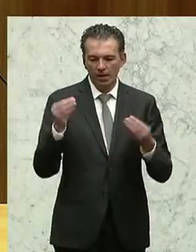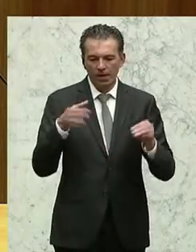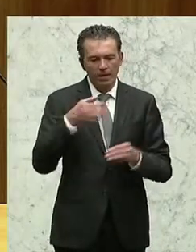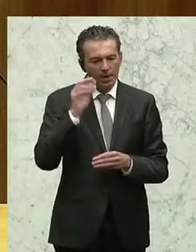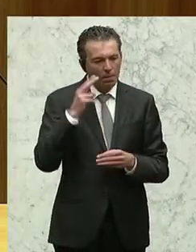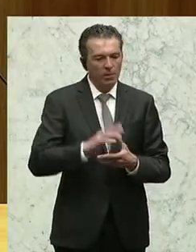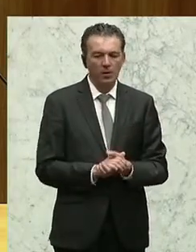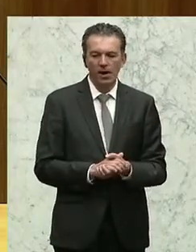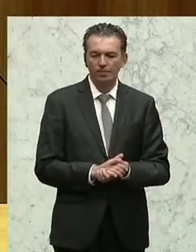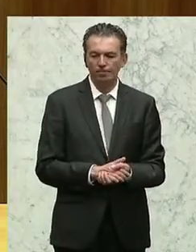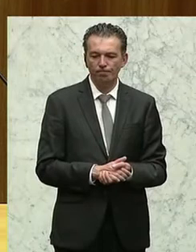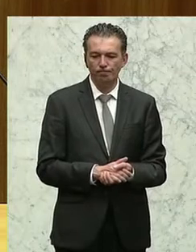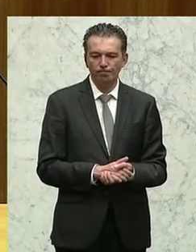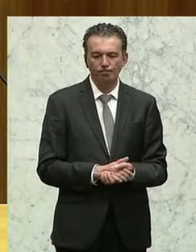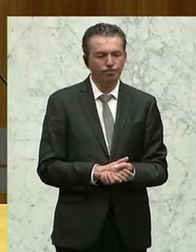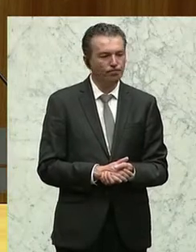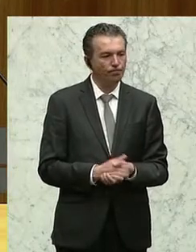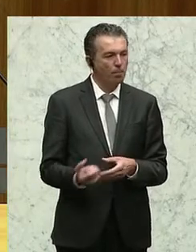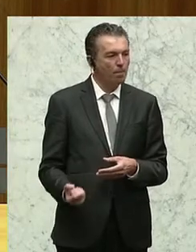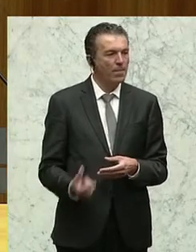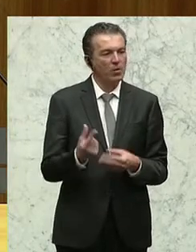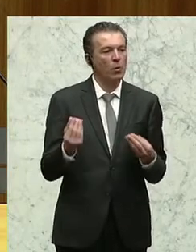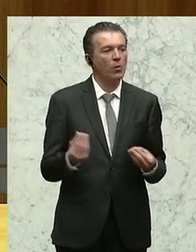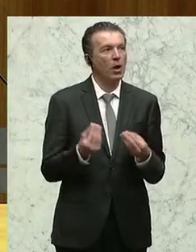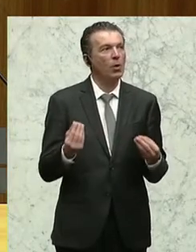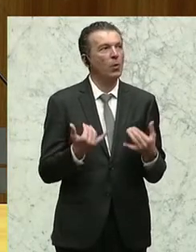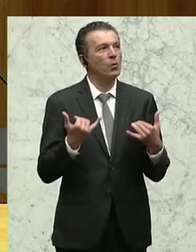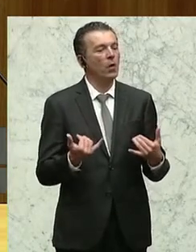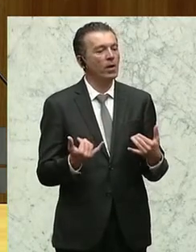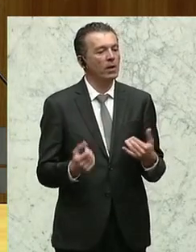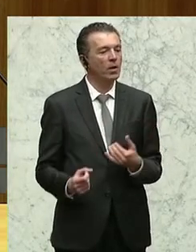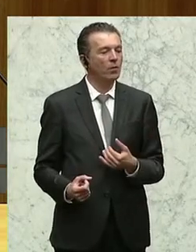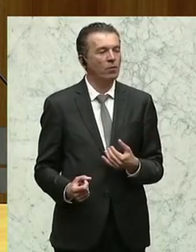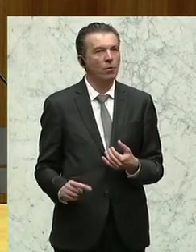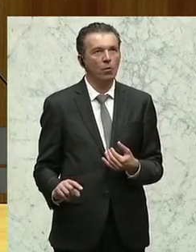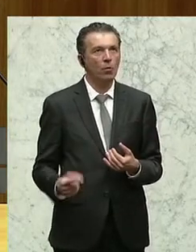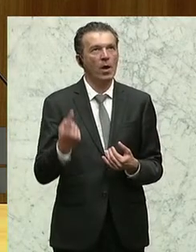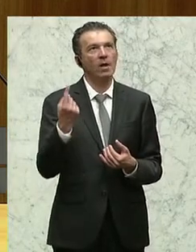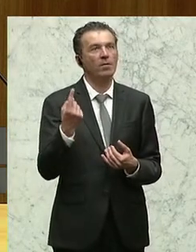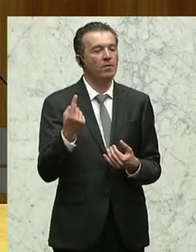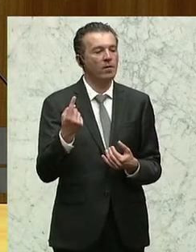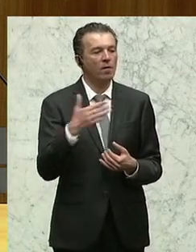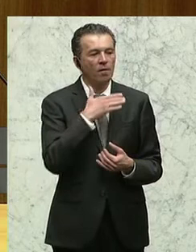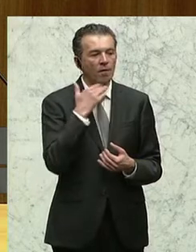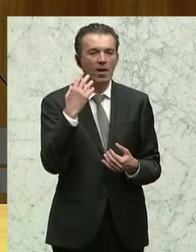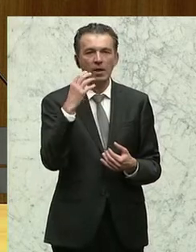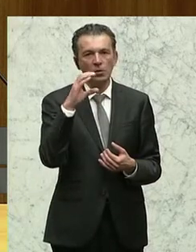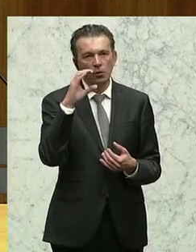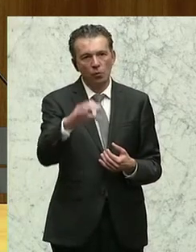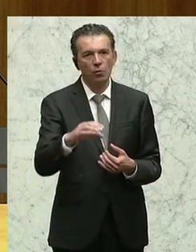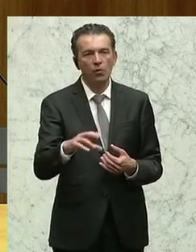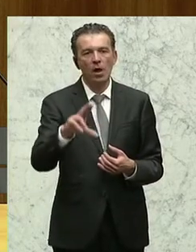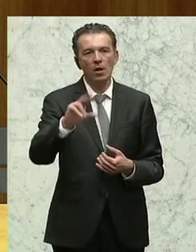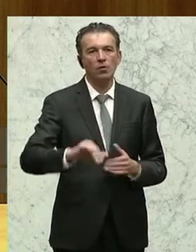geehrte Damen und Herren. Mein besonderer Gruß gilt heute vorerst natürlich den vielen Zusehern